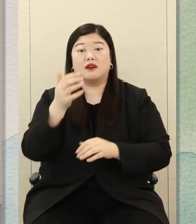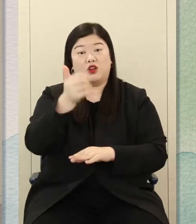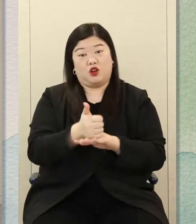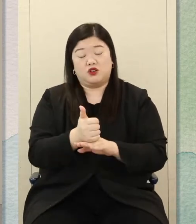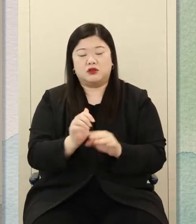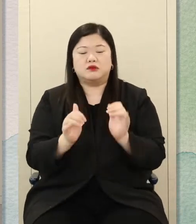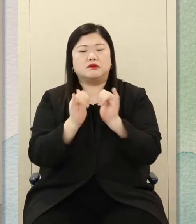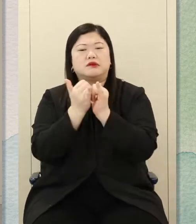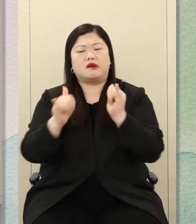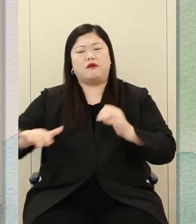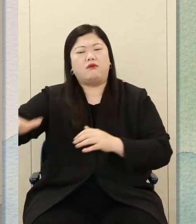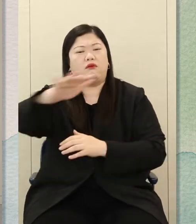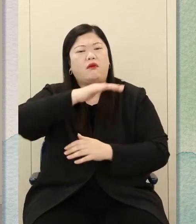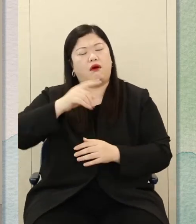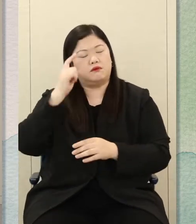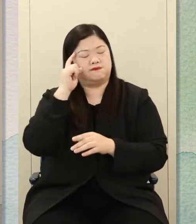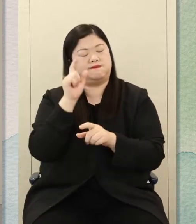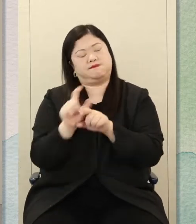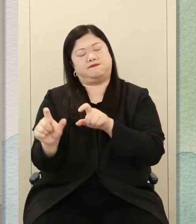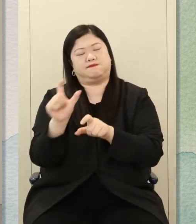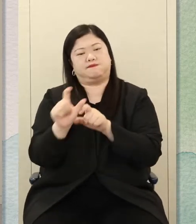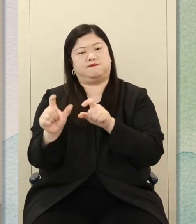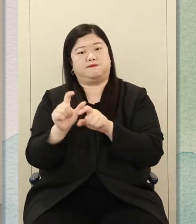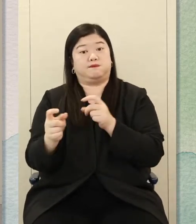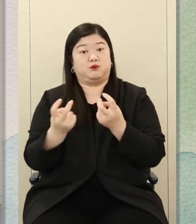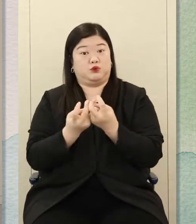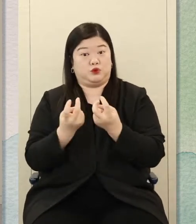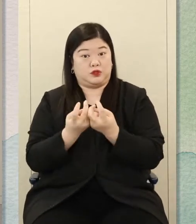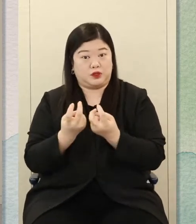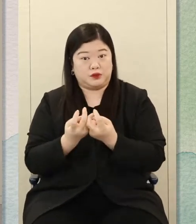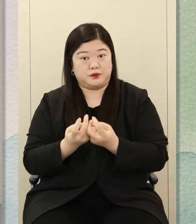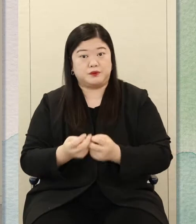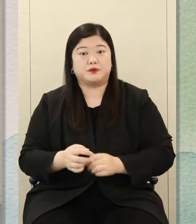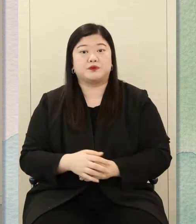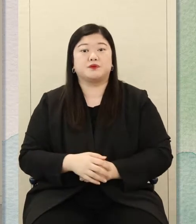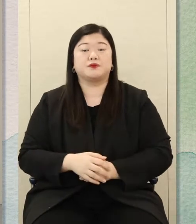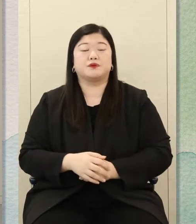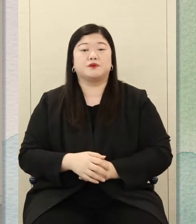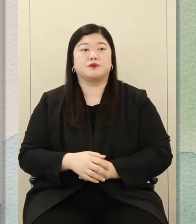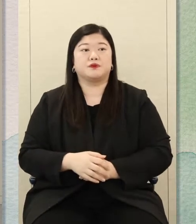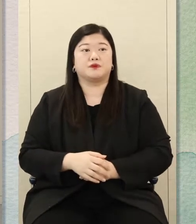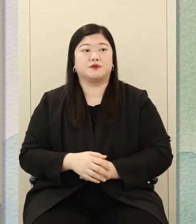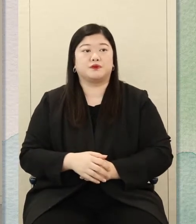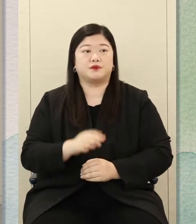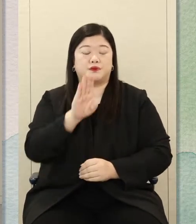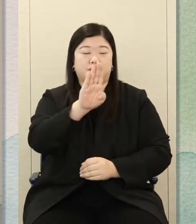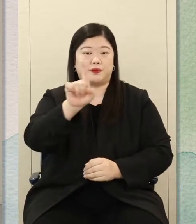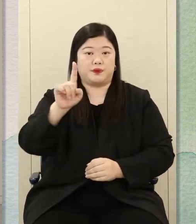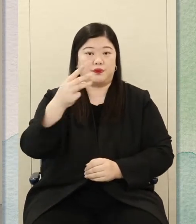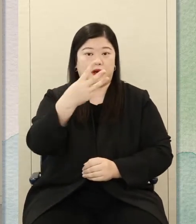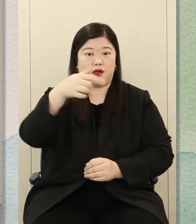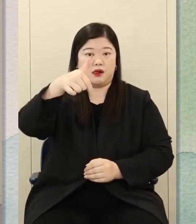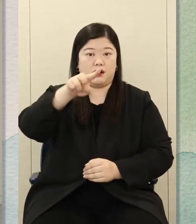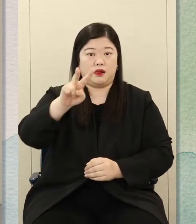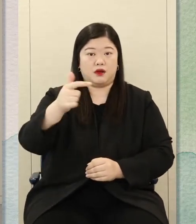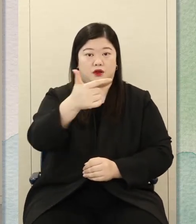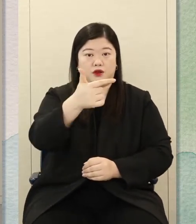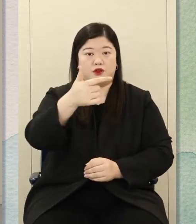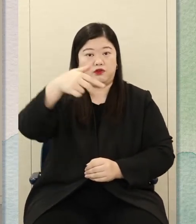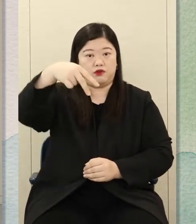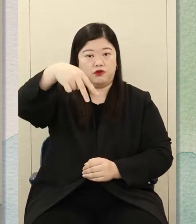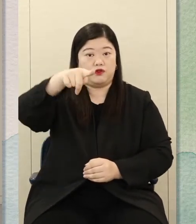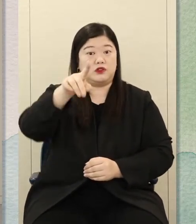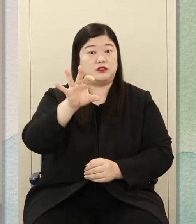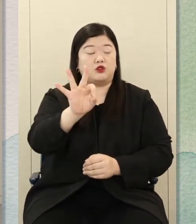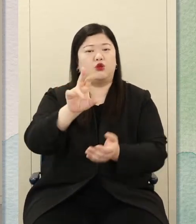어떤 고민을 하게 되냐면, 예, 발견성 문제라고 하는 게 생겨요. 이게 출판에는 이제 가장 큰 고민 중에